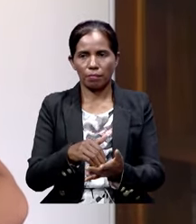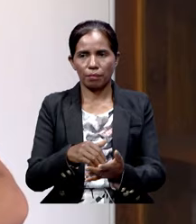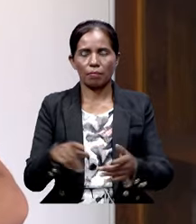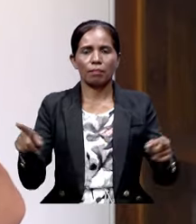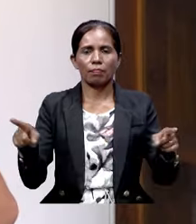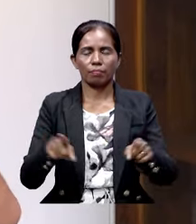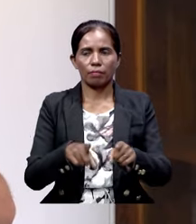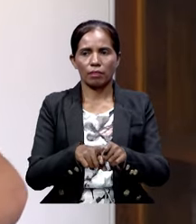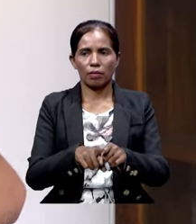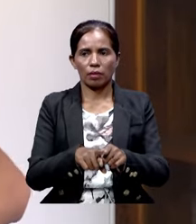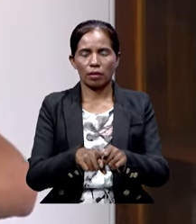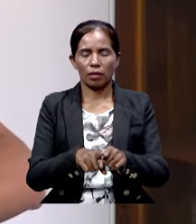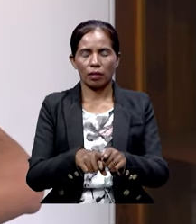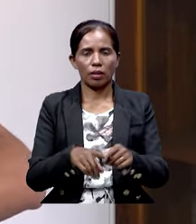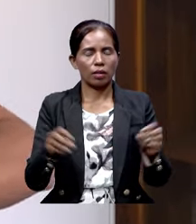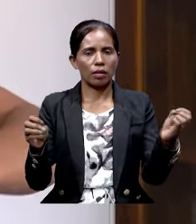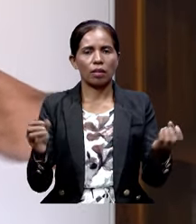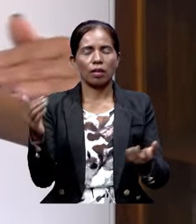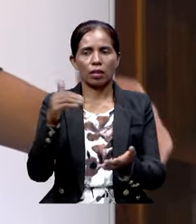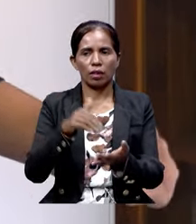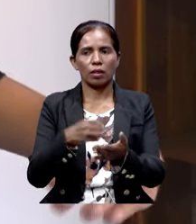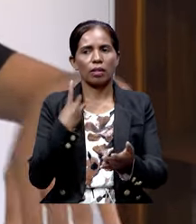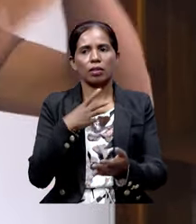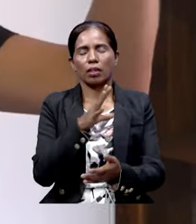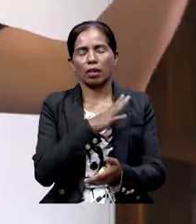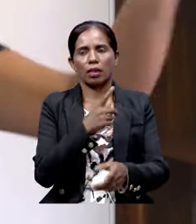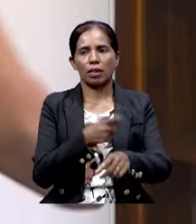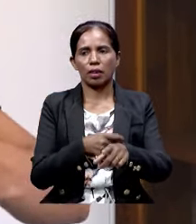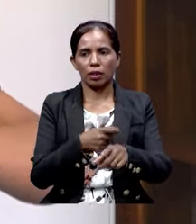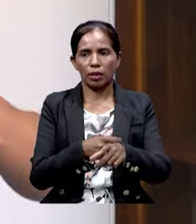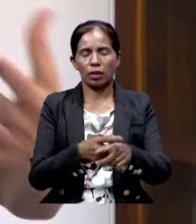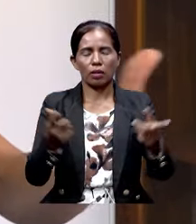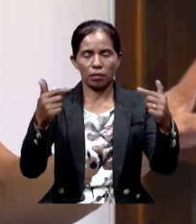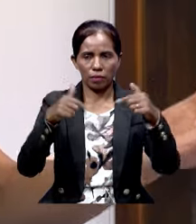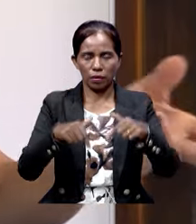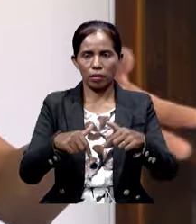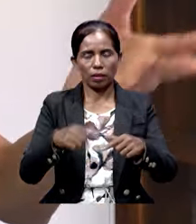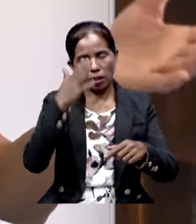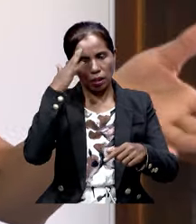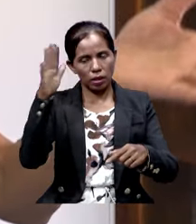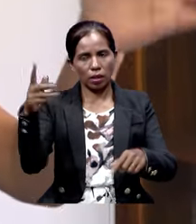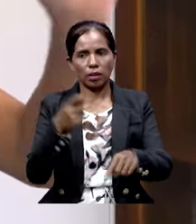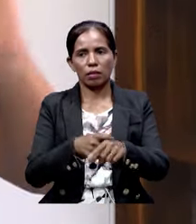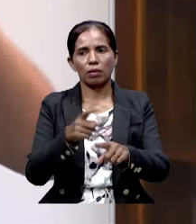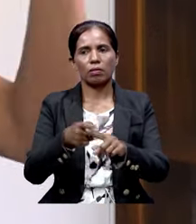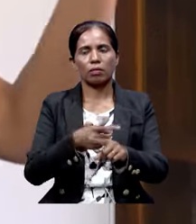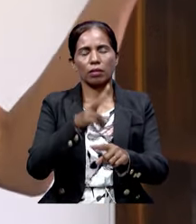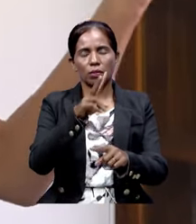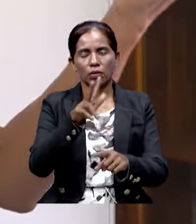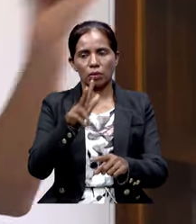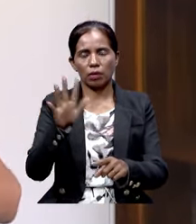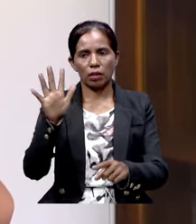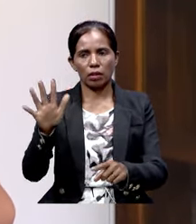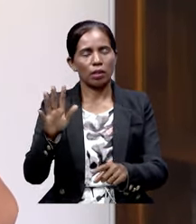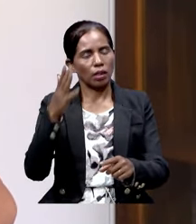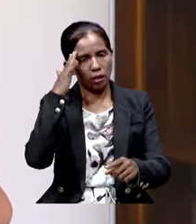hanesang lakun tesetan falta depois tahin tempo depois mak fuing mai fali laten tempo ne daruma fulan rua toru hat lima laten fulan